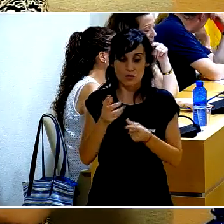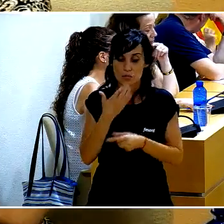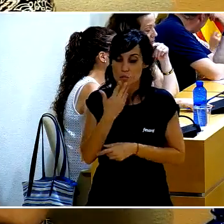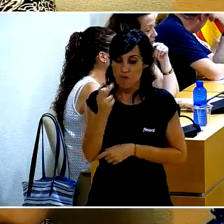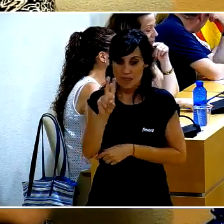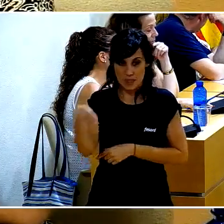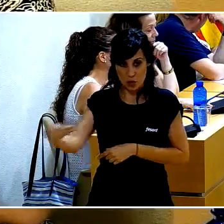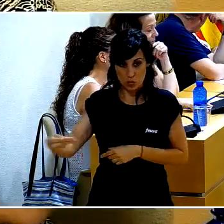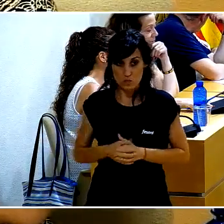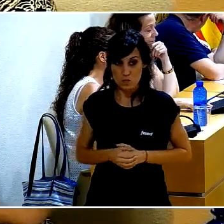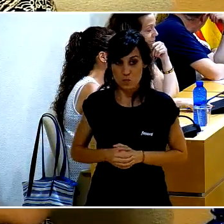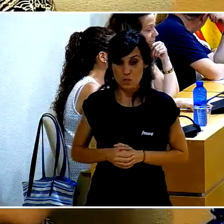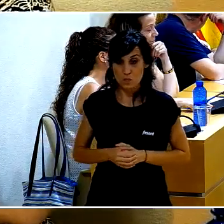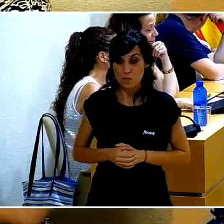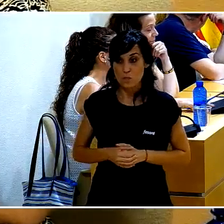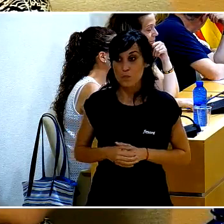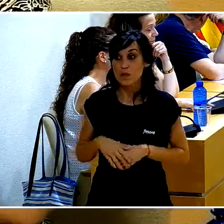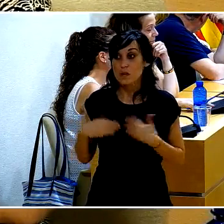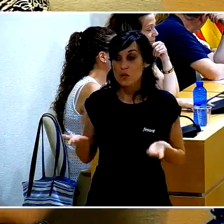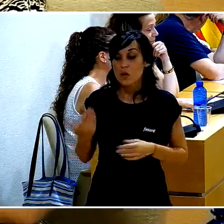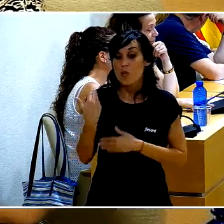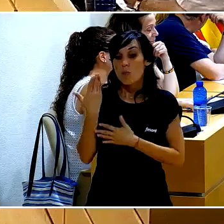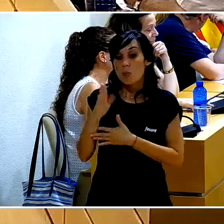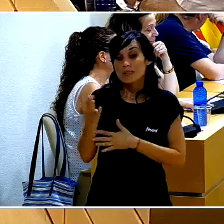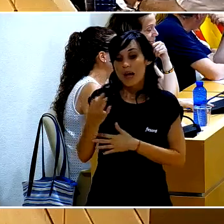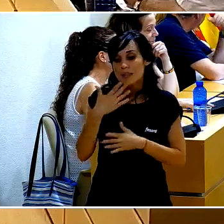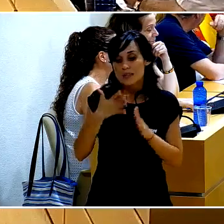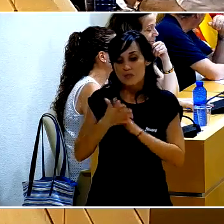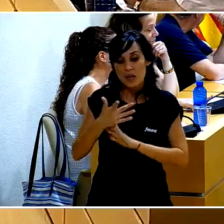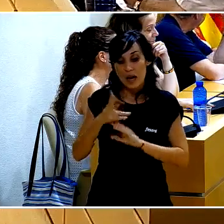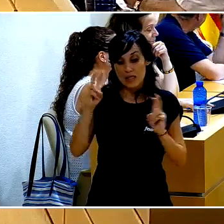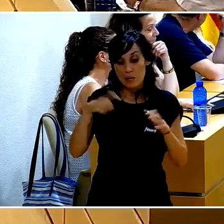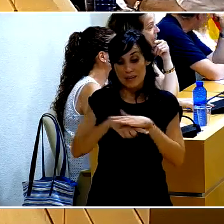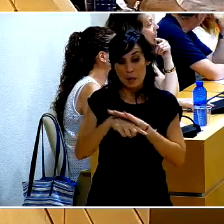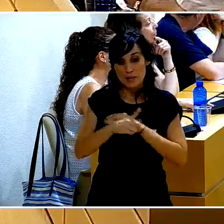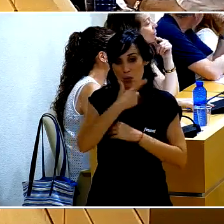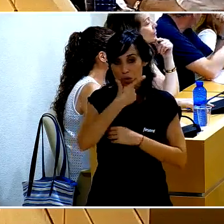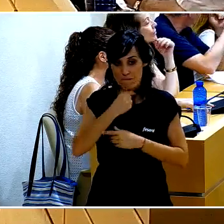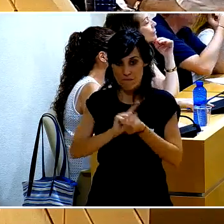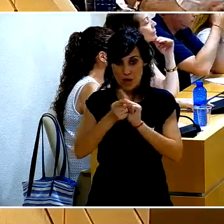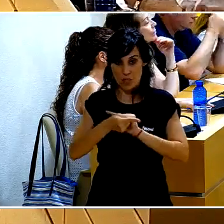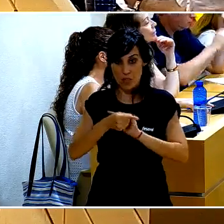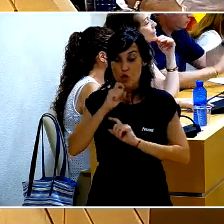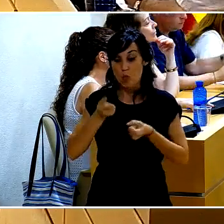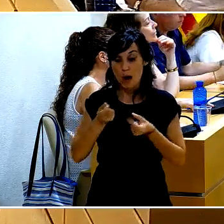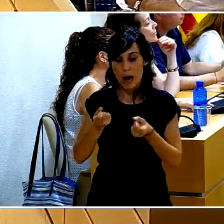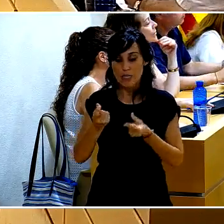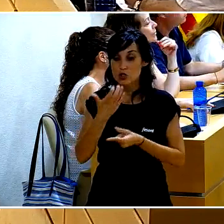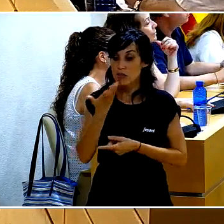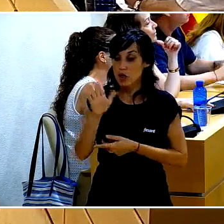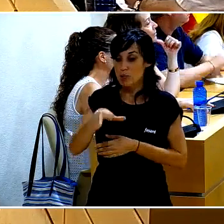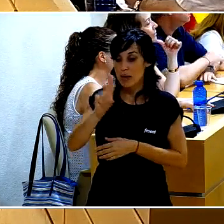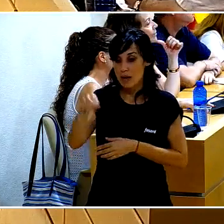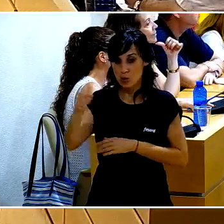euros. El que proposem és poder simplificar aquesta tramitació en les despeses de més de 5.000